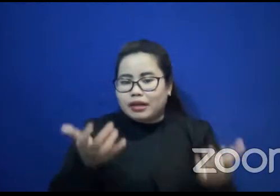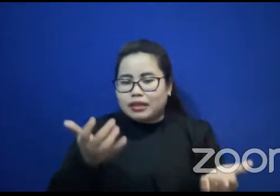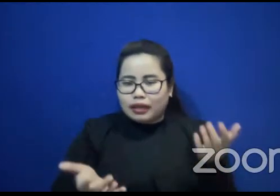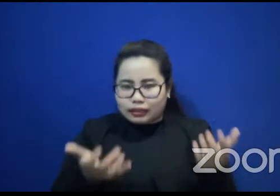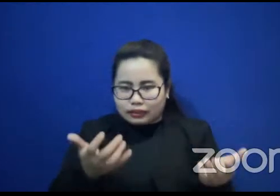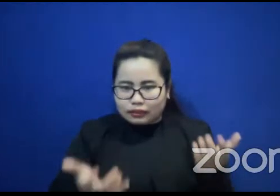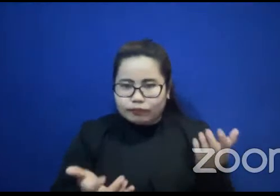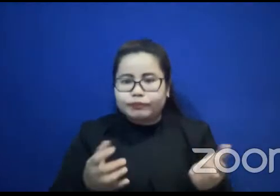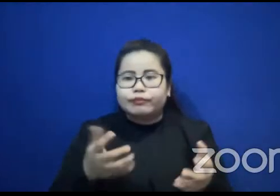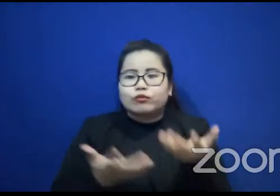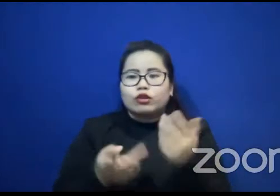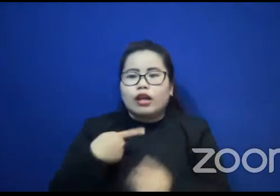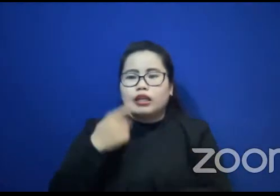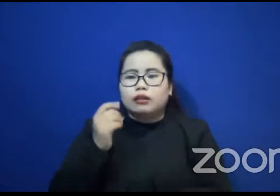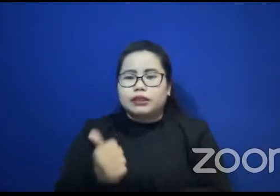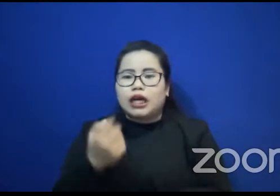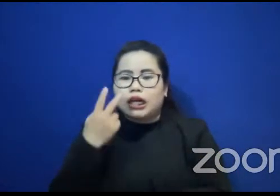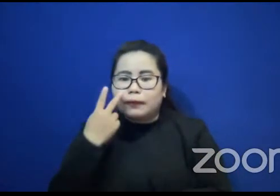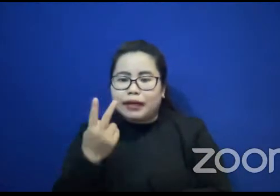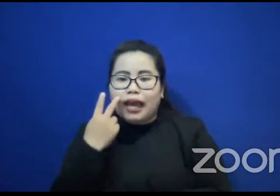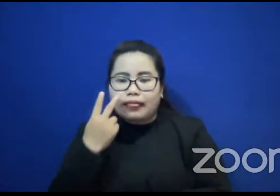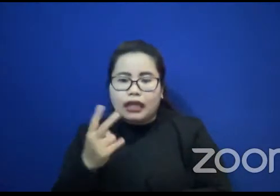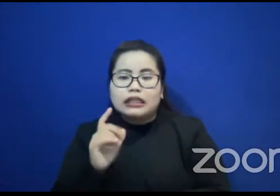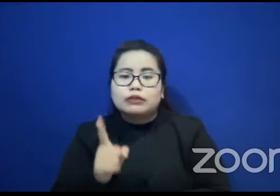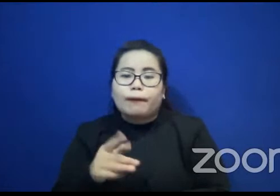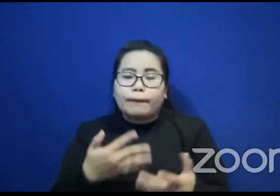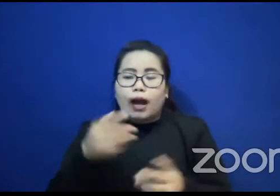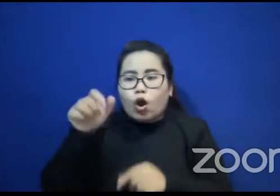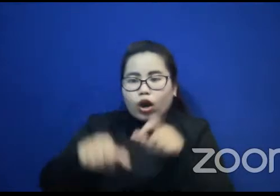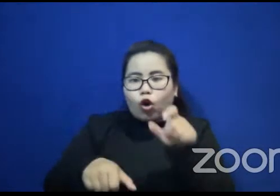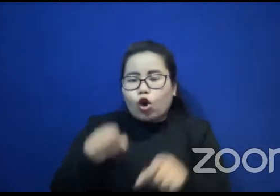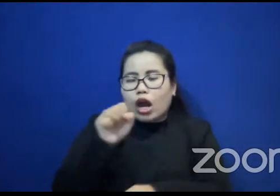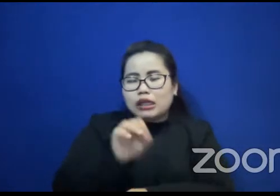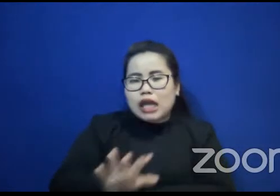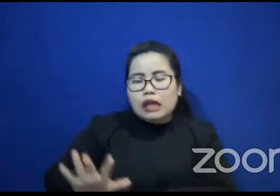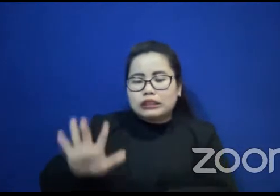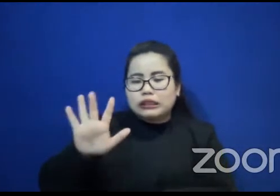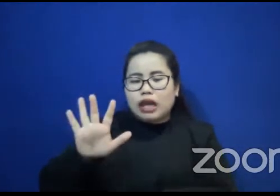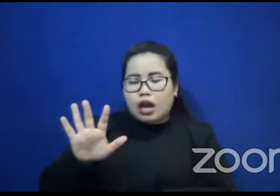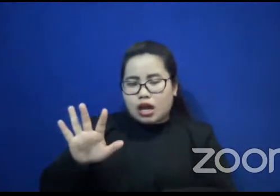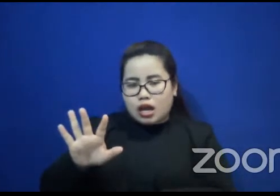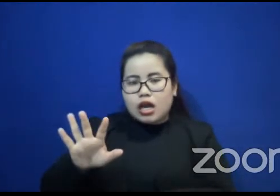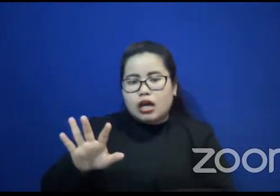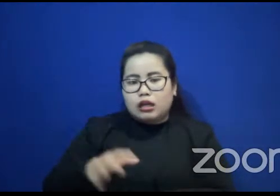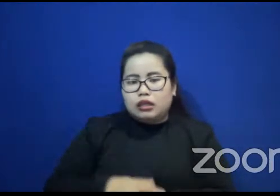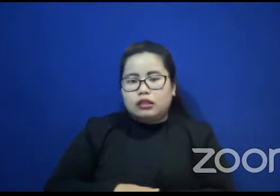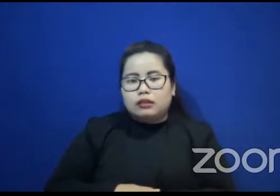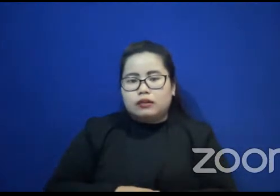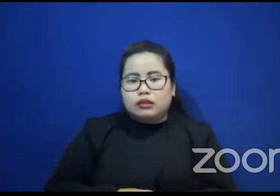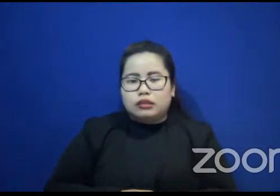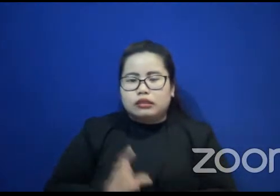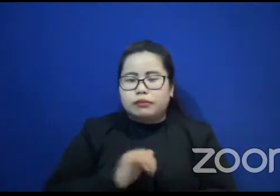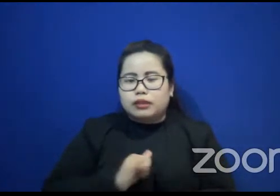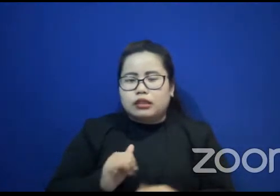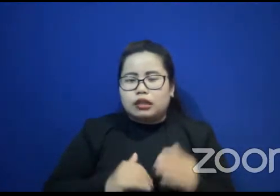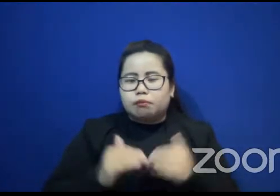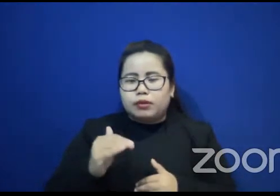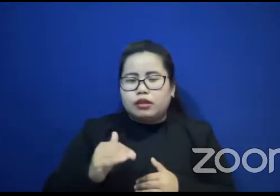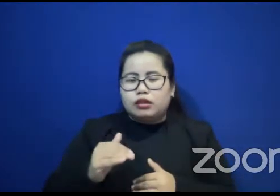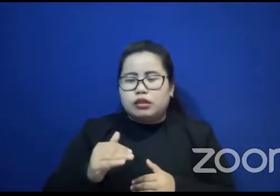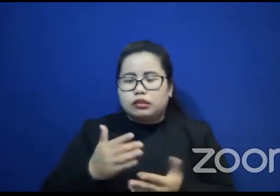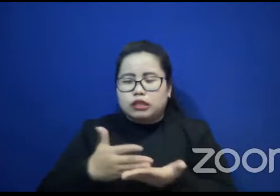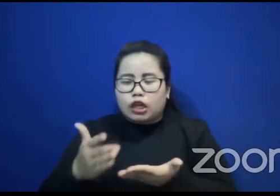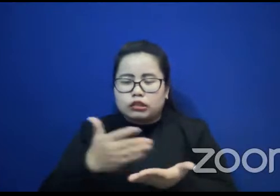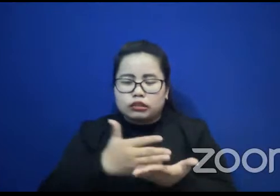jadi kita juga harus lihat karena orang-orang di Asia ini tendensinya di akhirnya lebih over her gitu ya pakai